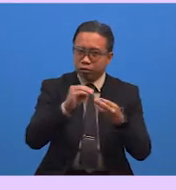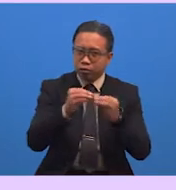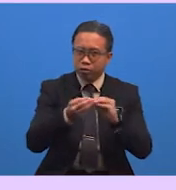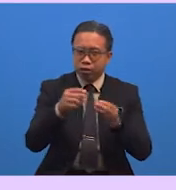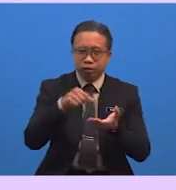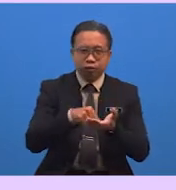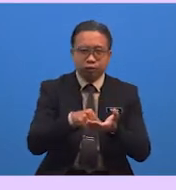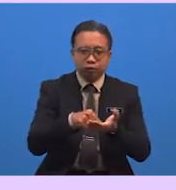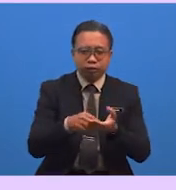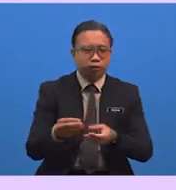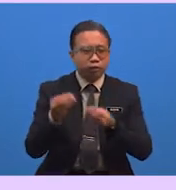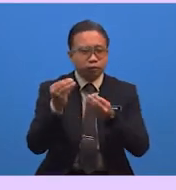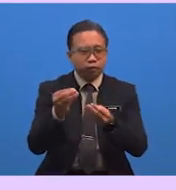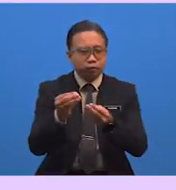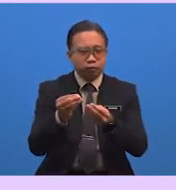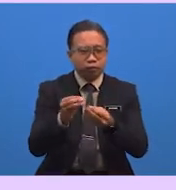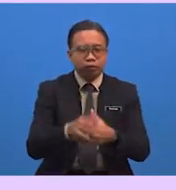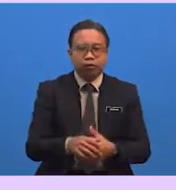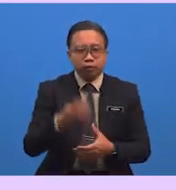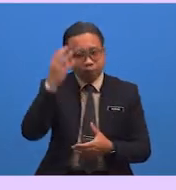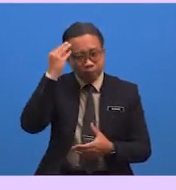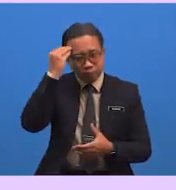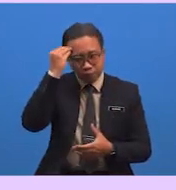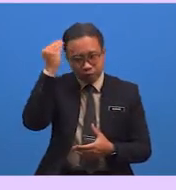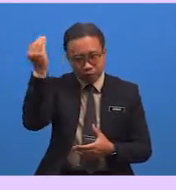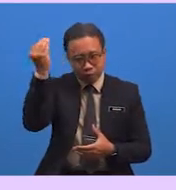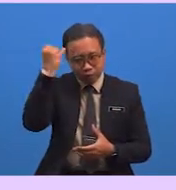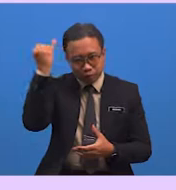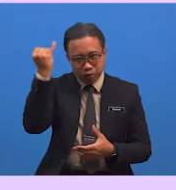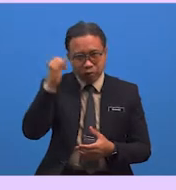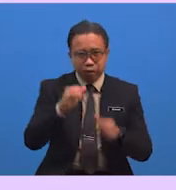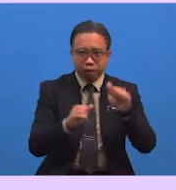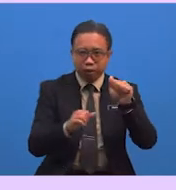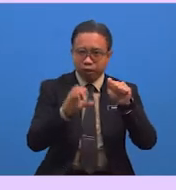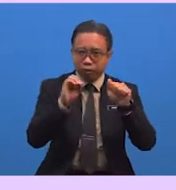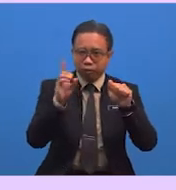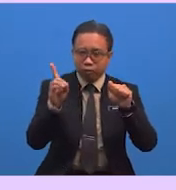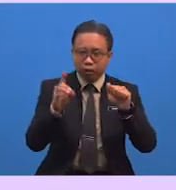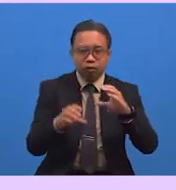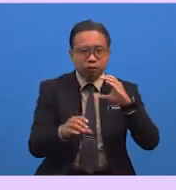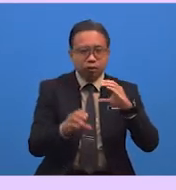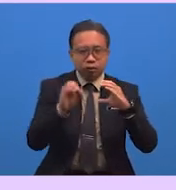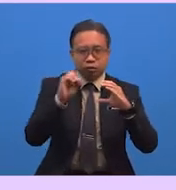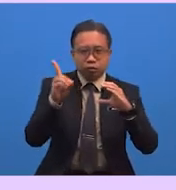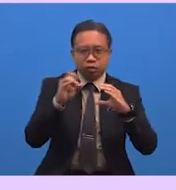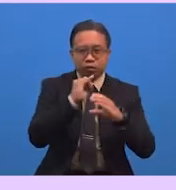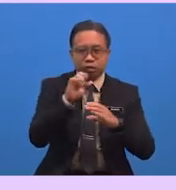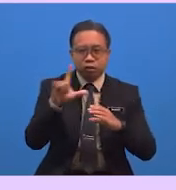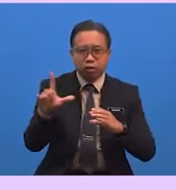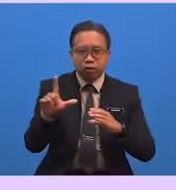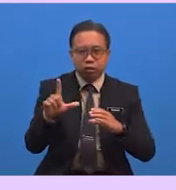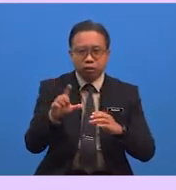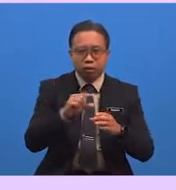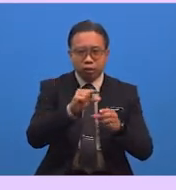masalah ini. Diberi maklumat bahawa garis AOD dan COD ialah